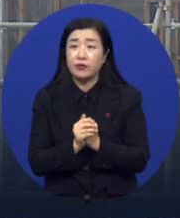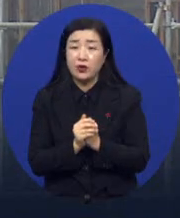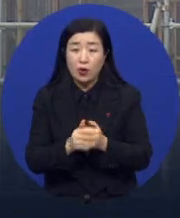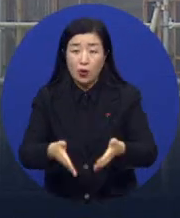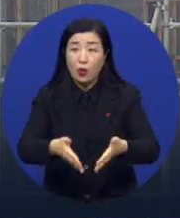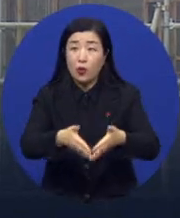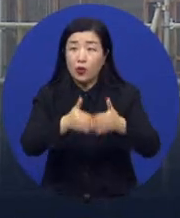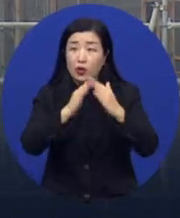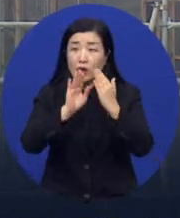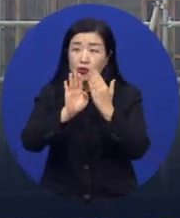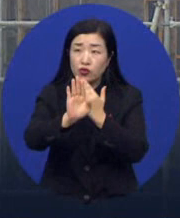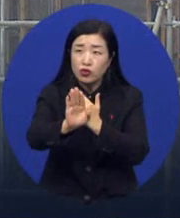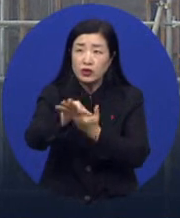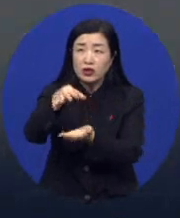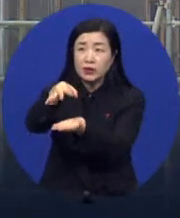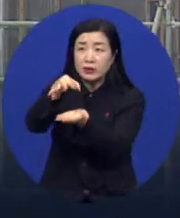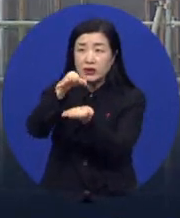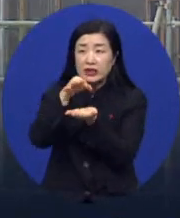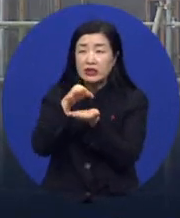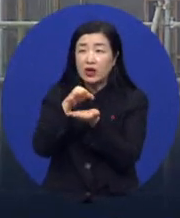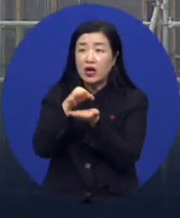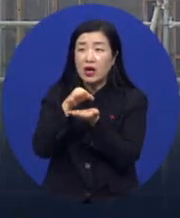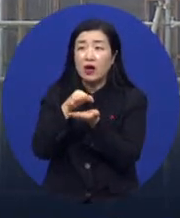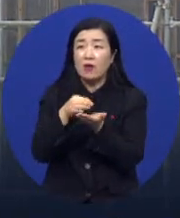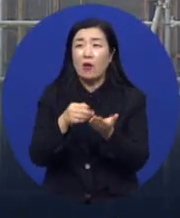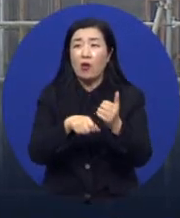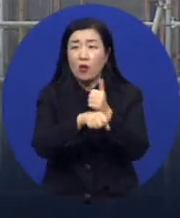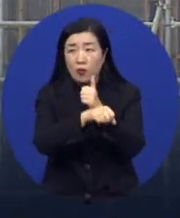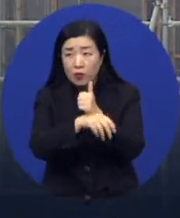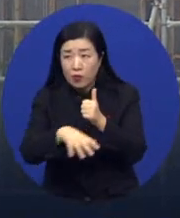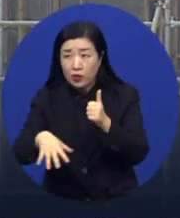받아야만이 협력업체든 하도급업체든